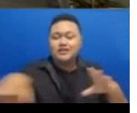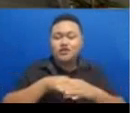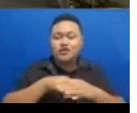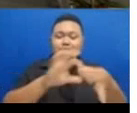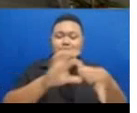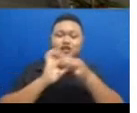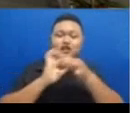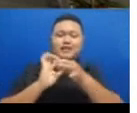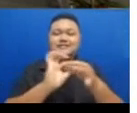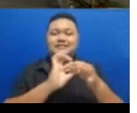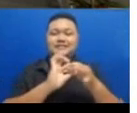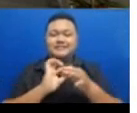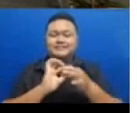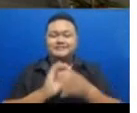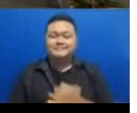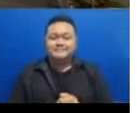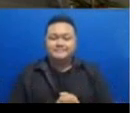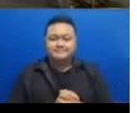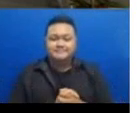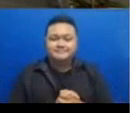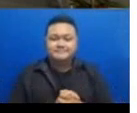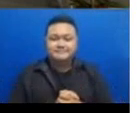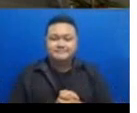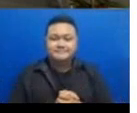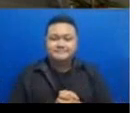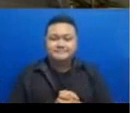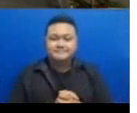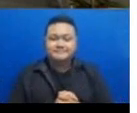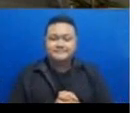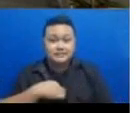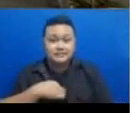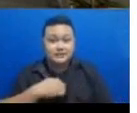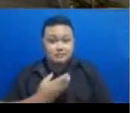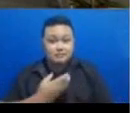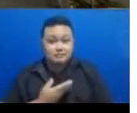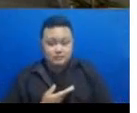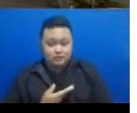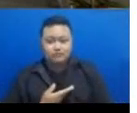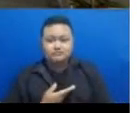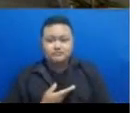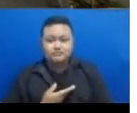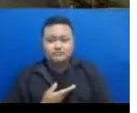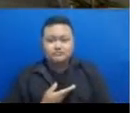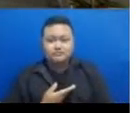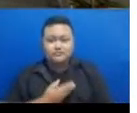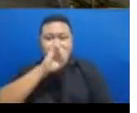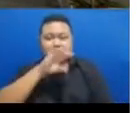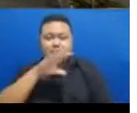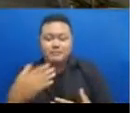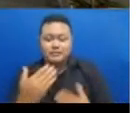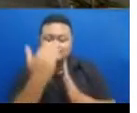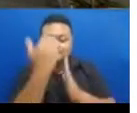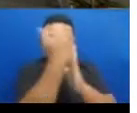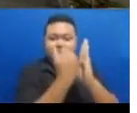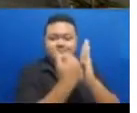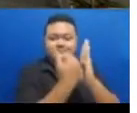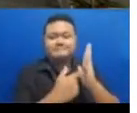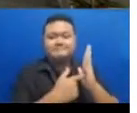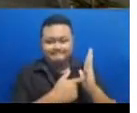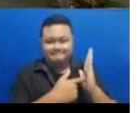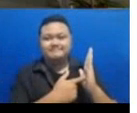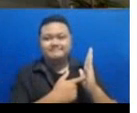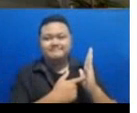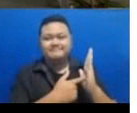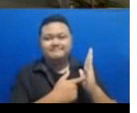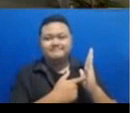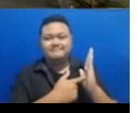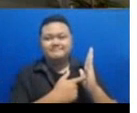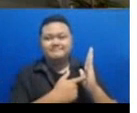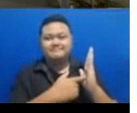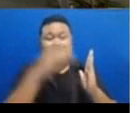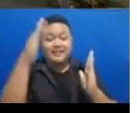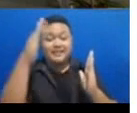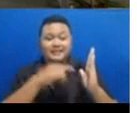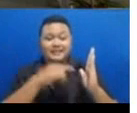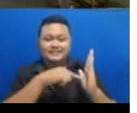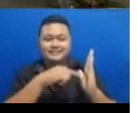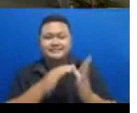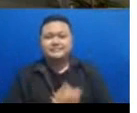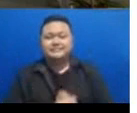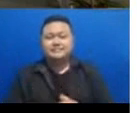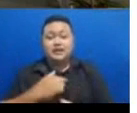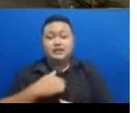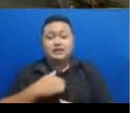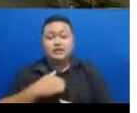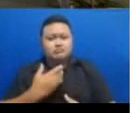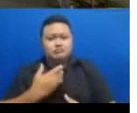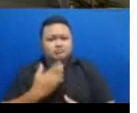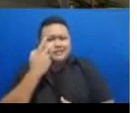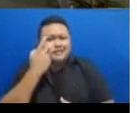Izinkanlah saya sekarang untuk menyampaikan susunan acara kita pada siang hari ini. Dan saya juga masih melihat nih Bapak dan